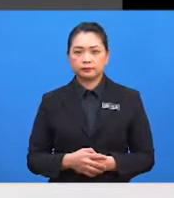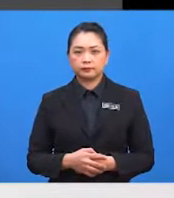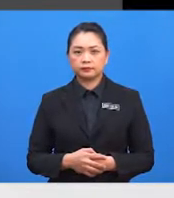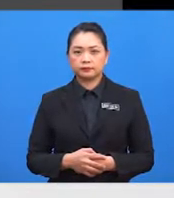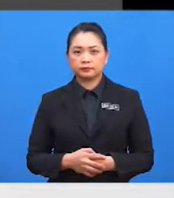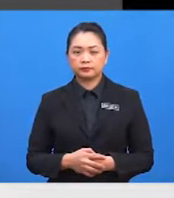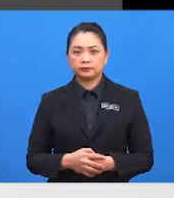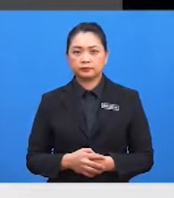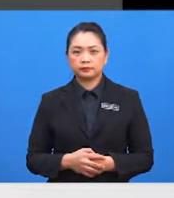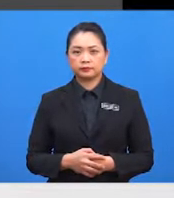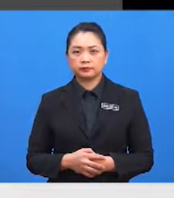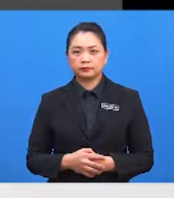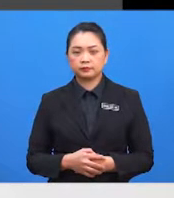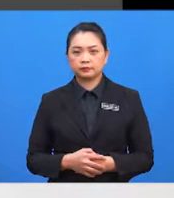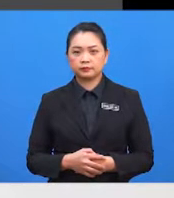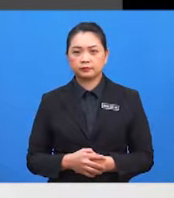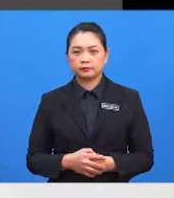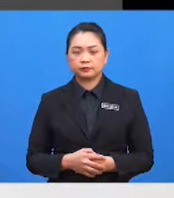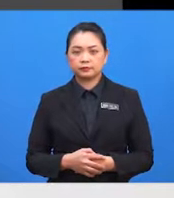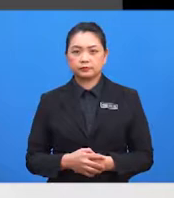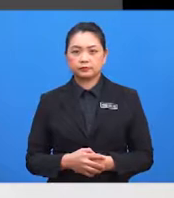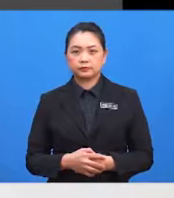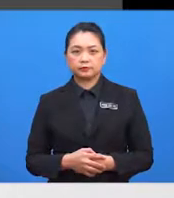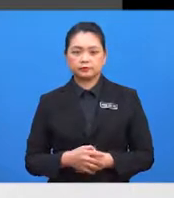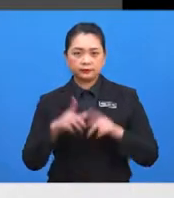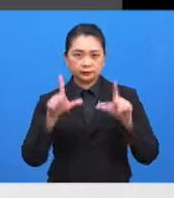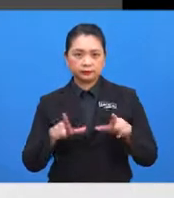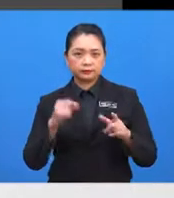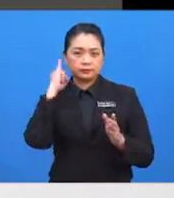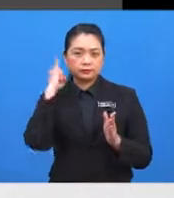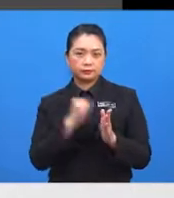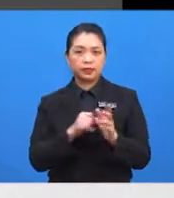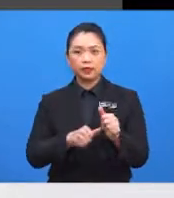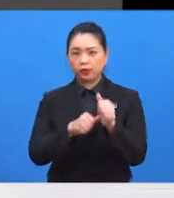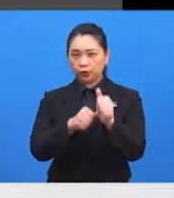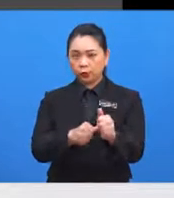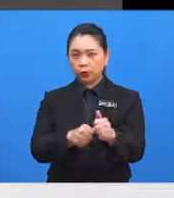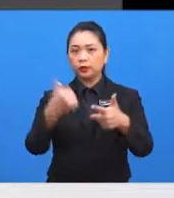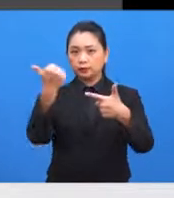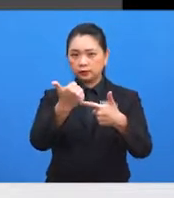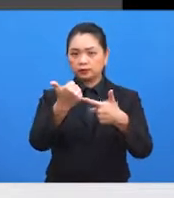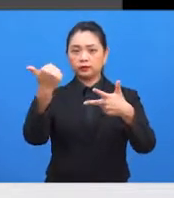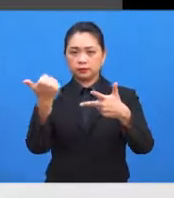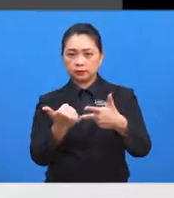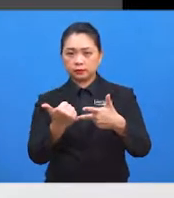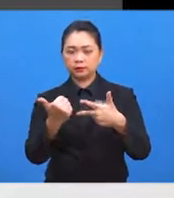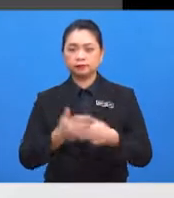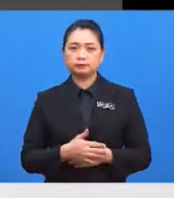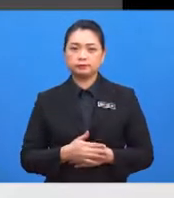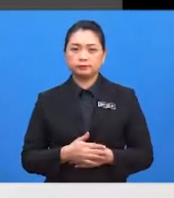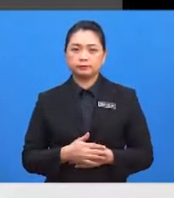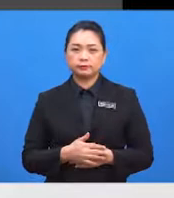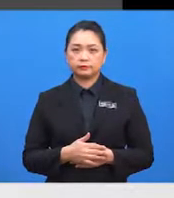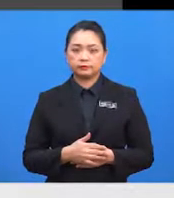Drop image tersebut mengikut halaman paparan yang kita ingin masukkan image.